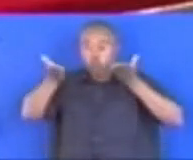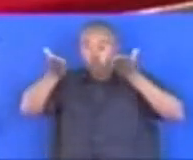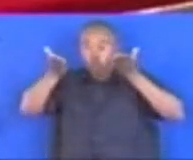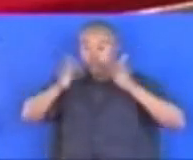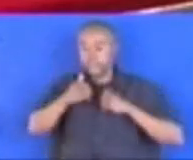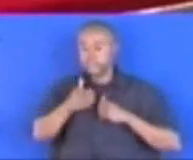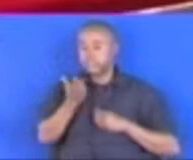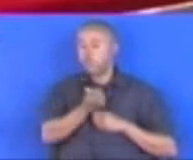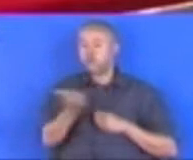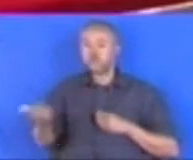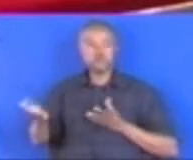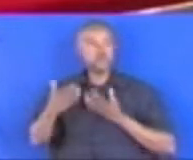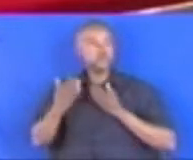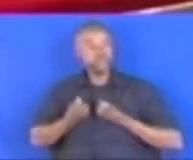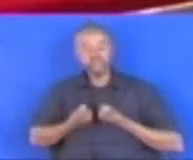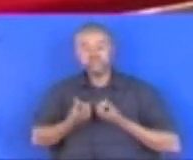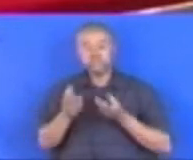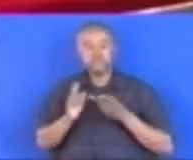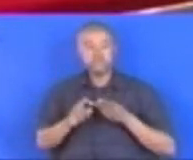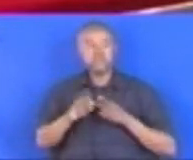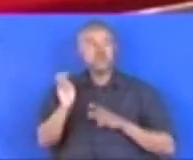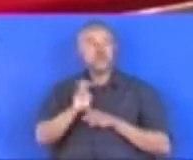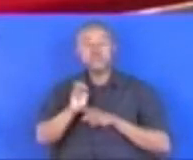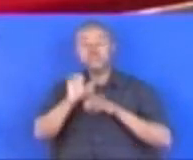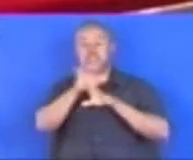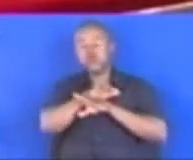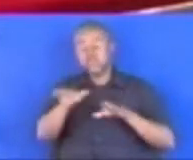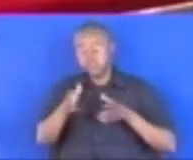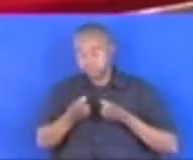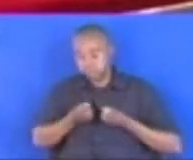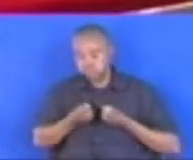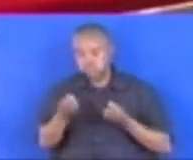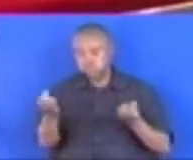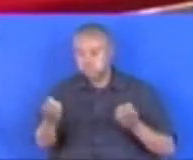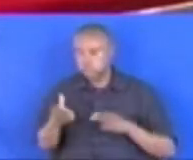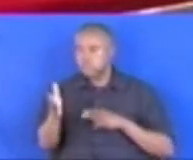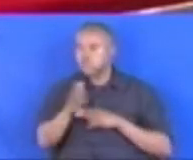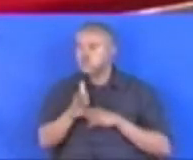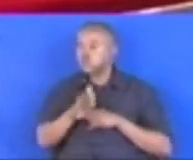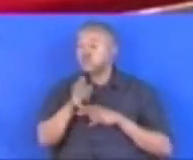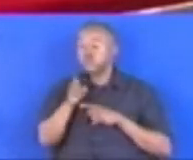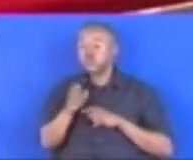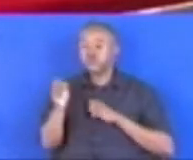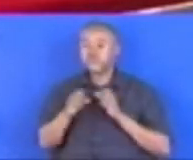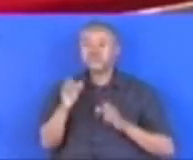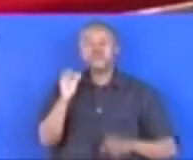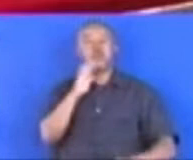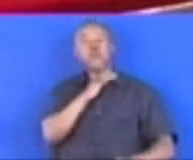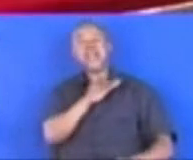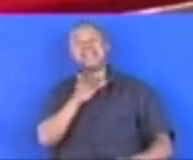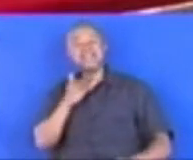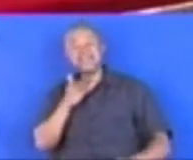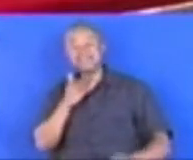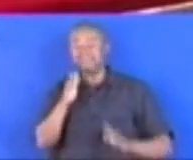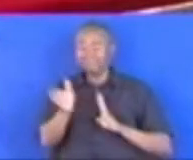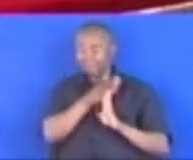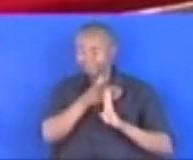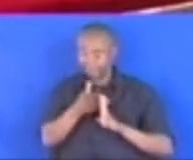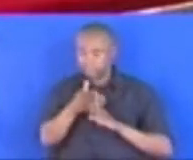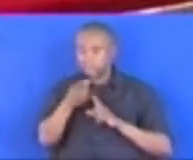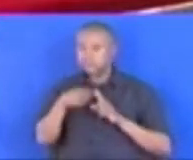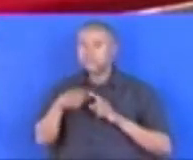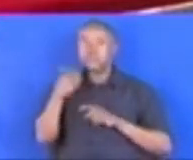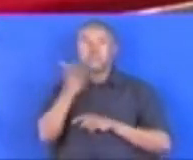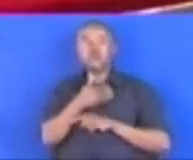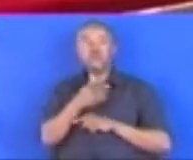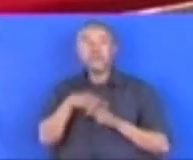awali ya watoto yaweze kutolewa, ulinzi na usalama kwa watoto uweze kutolewa dhidi ya vitendo vya ukatili, pamoja na huduma za utengamao katika